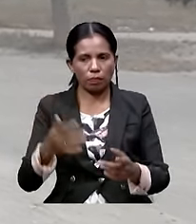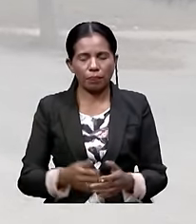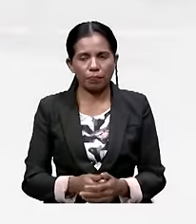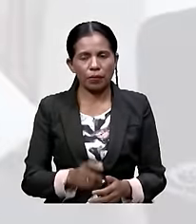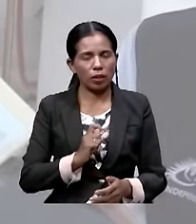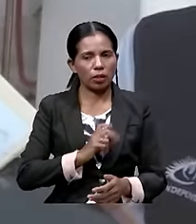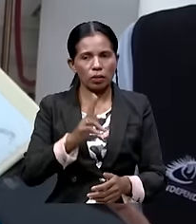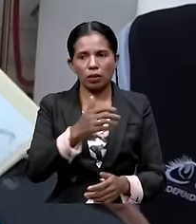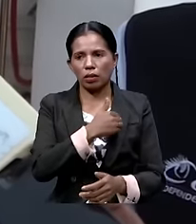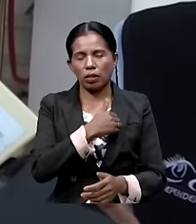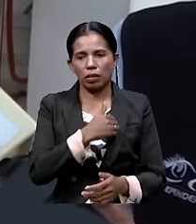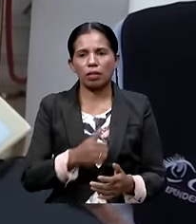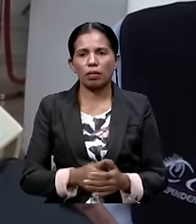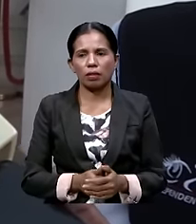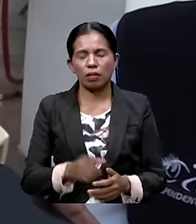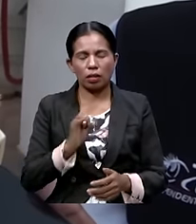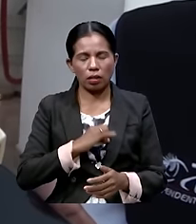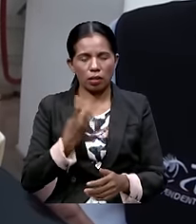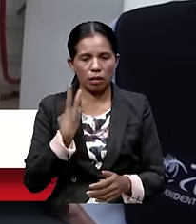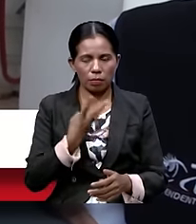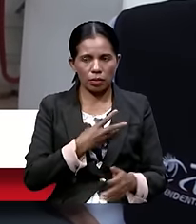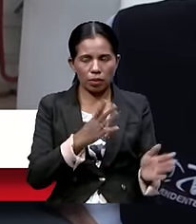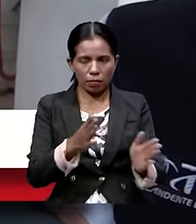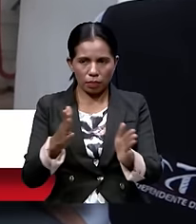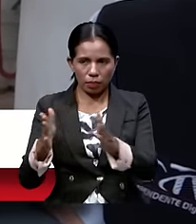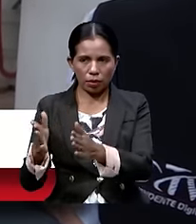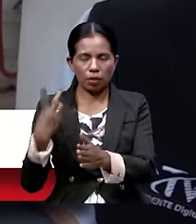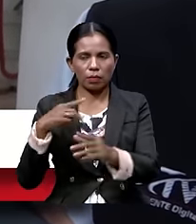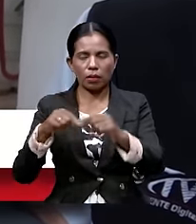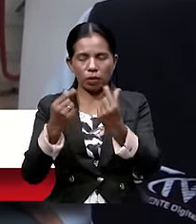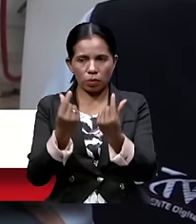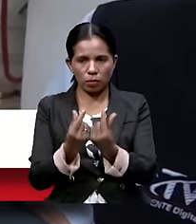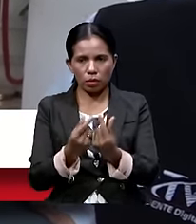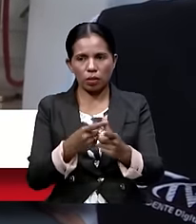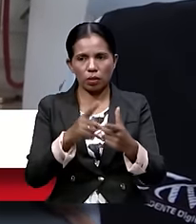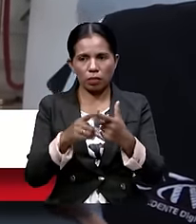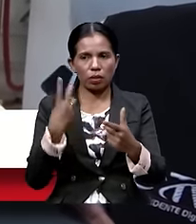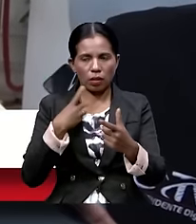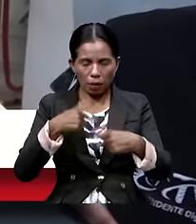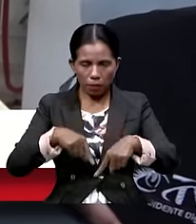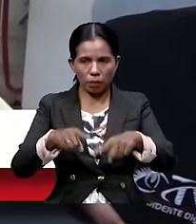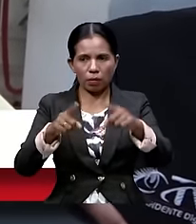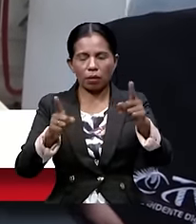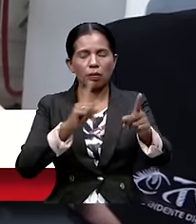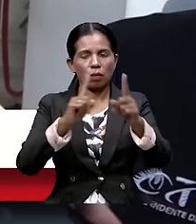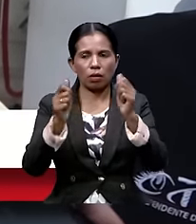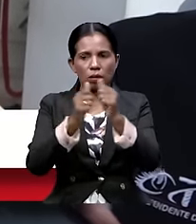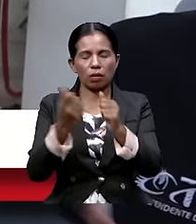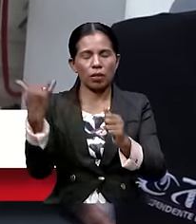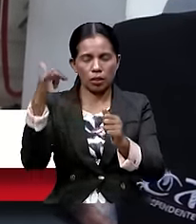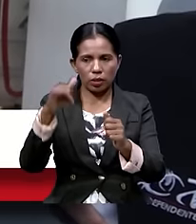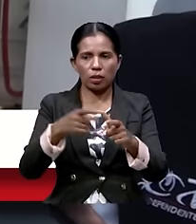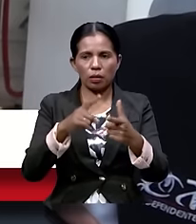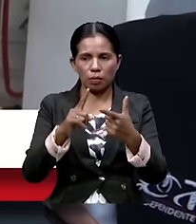Tasitolu sedap hau se ami se prepara amnia ekipa se prepara depois ami tumba se ba kole ho se prepara depois